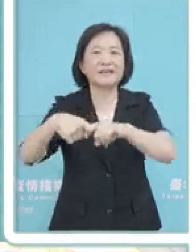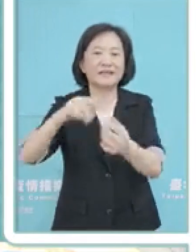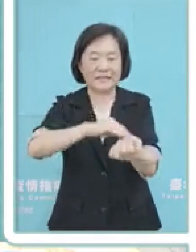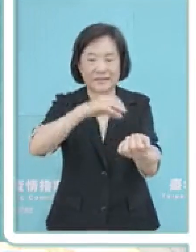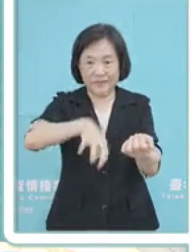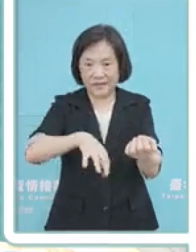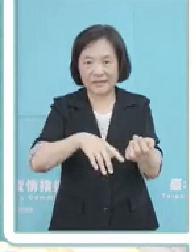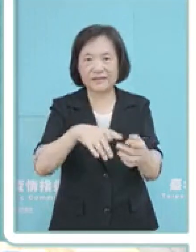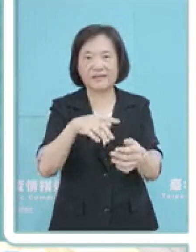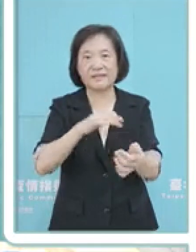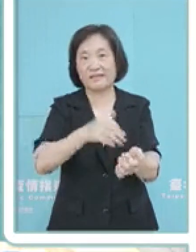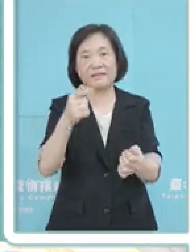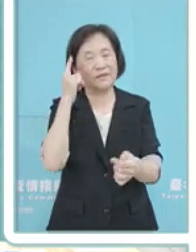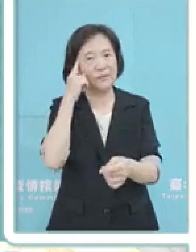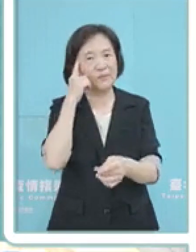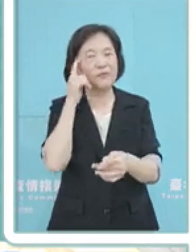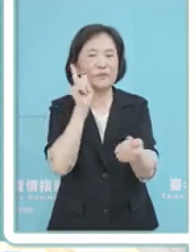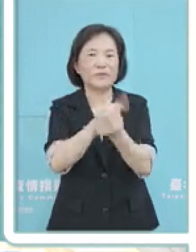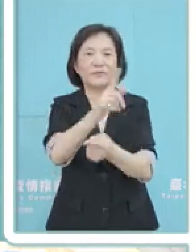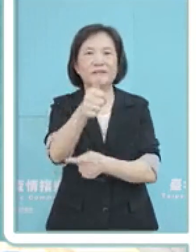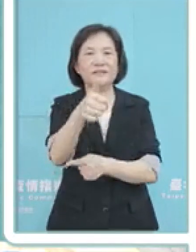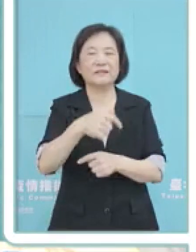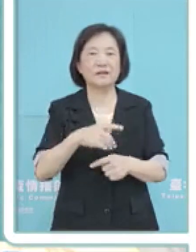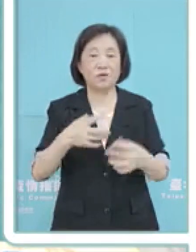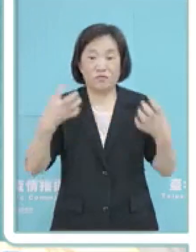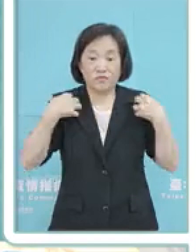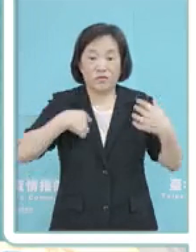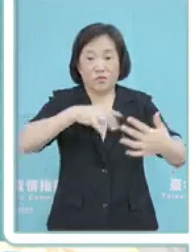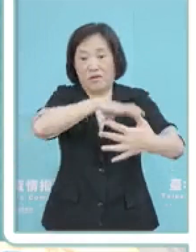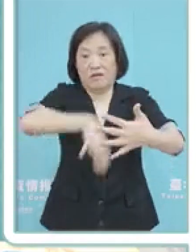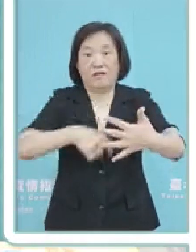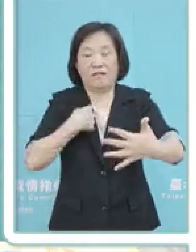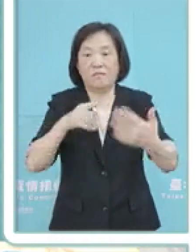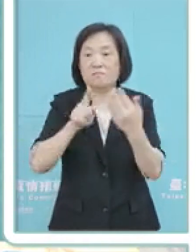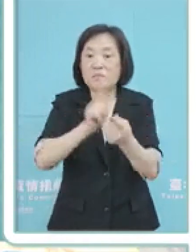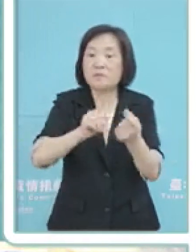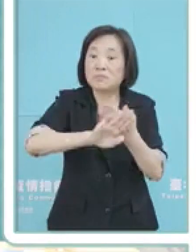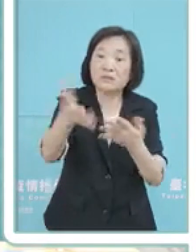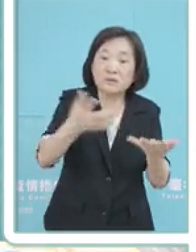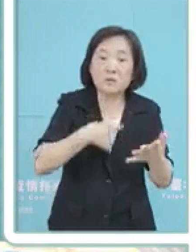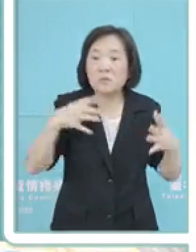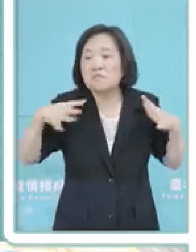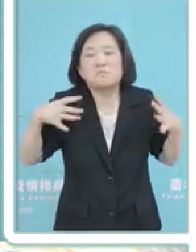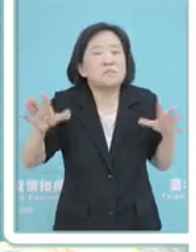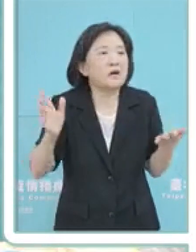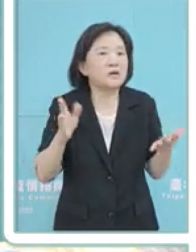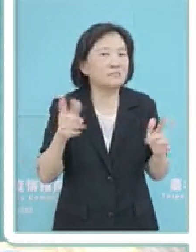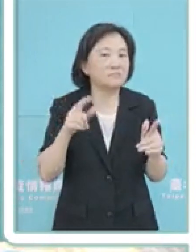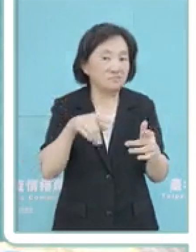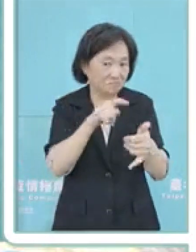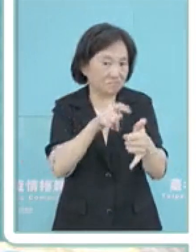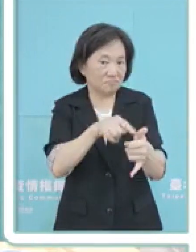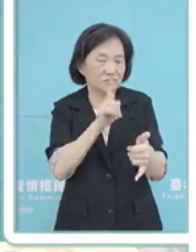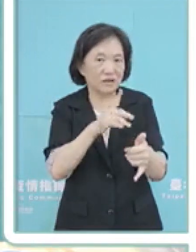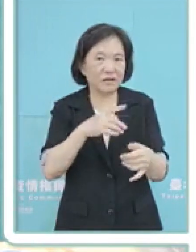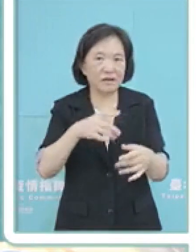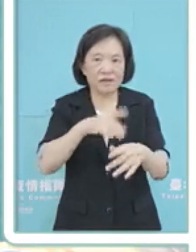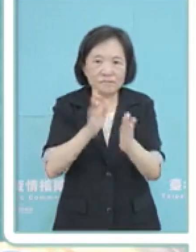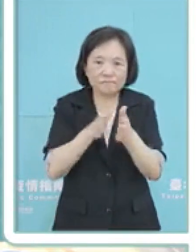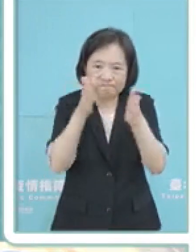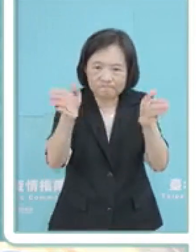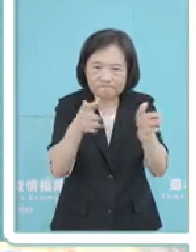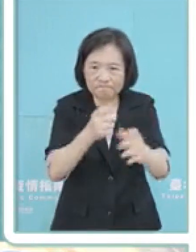你知道哈，他不会说啊，我就是只负责我的业务哦，啊其他多做都不愿意，他愿意多去注